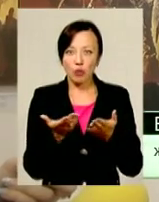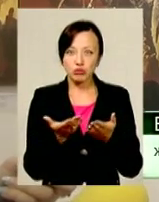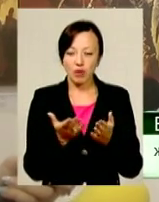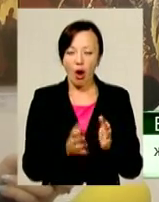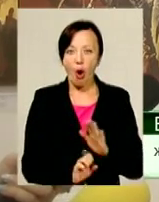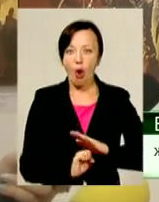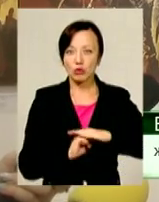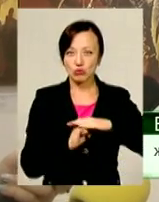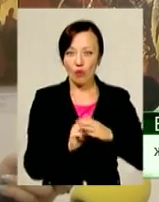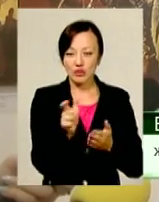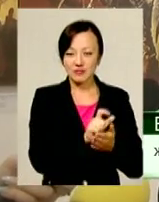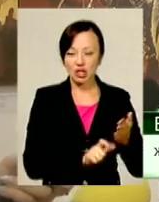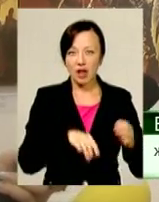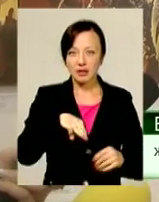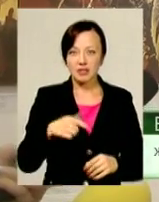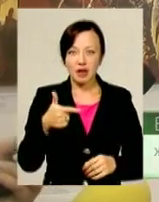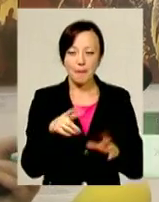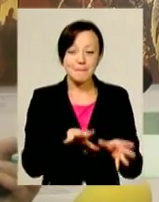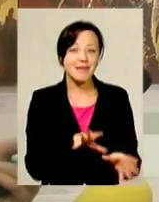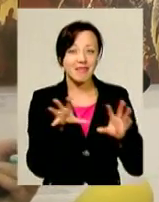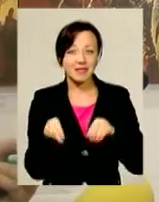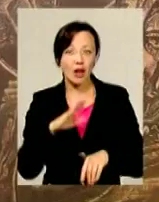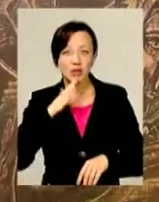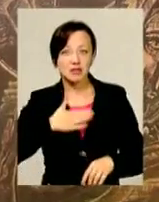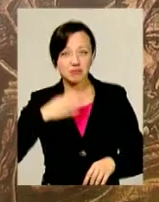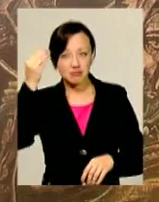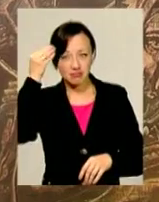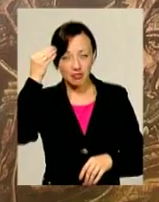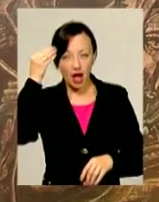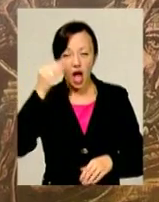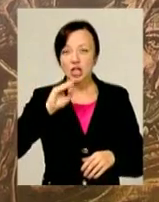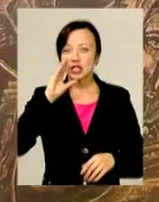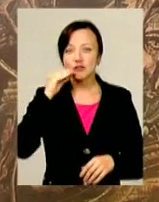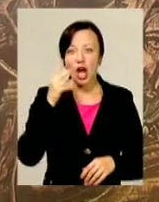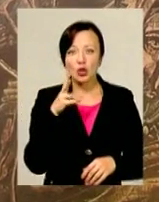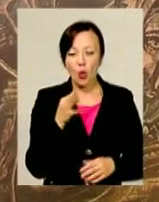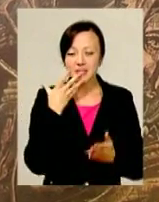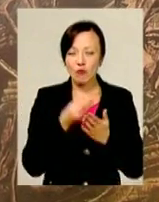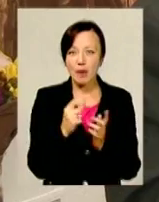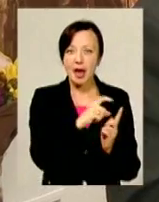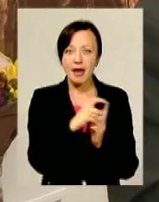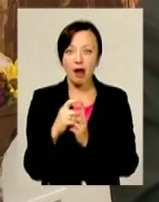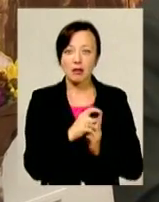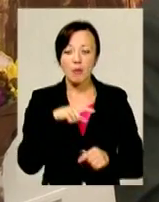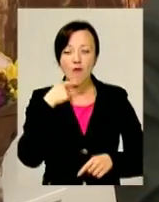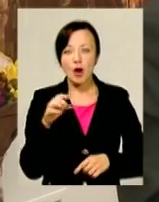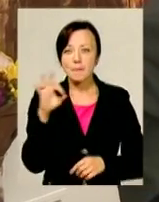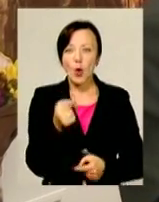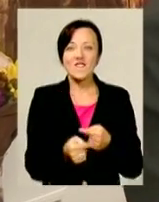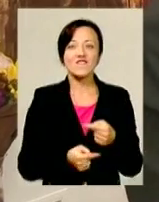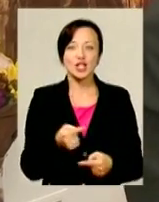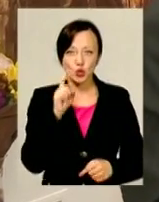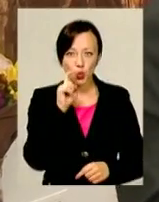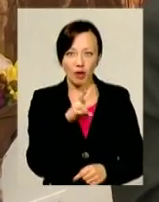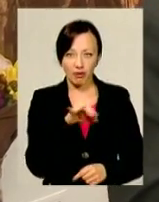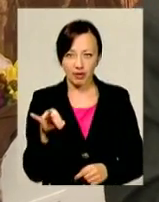Григоровича і перекладаю на своє бачення, як би я бачив. Шевченко своїми рядками, він говорить про вічність України. Він